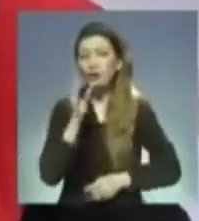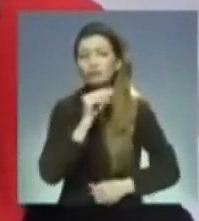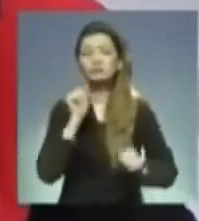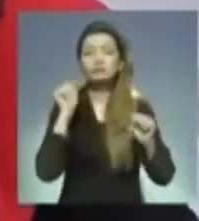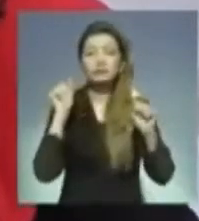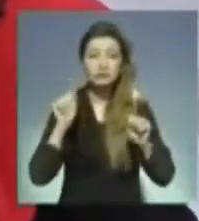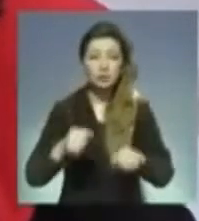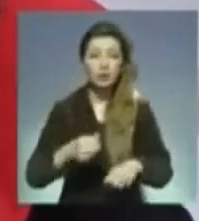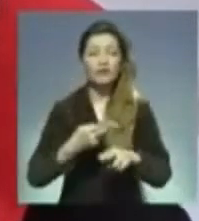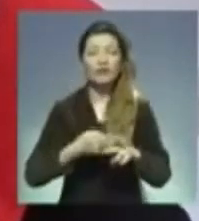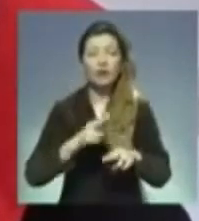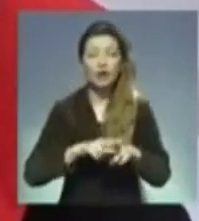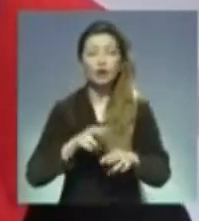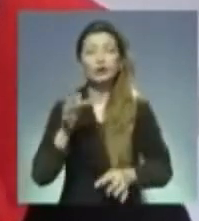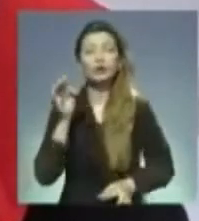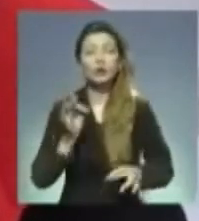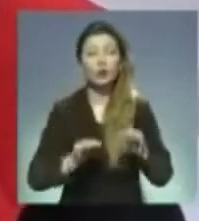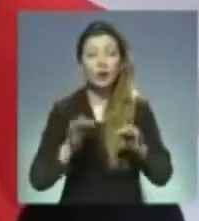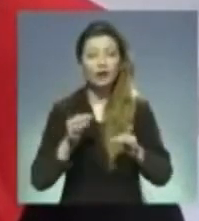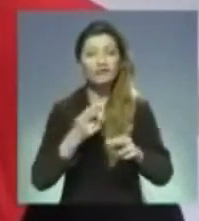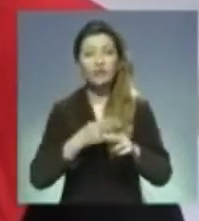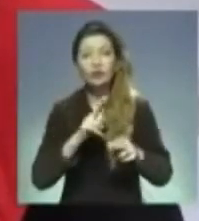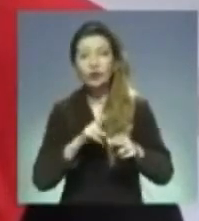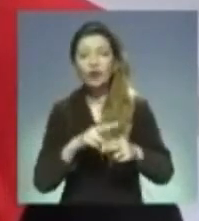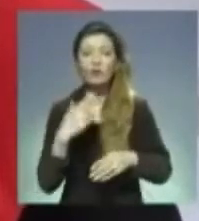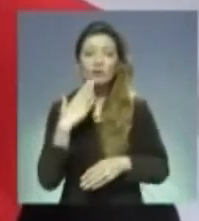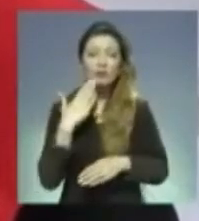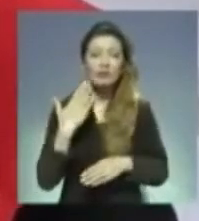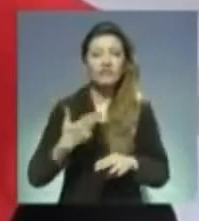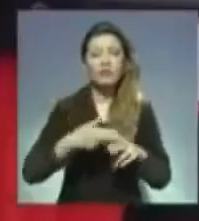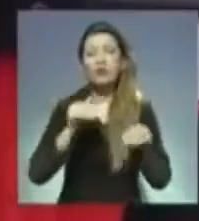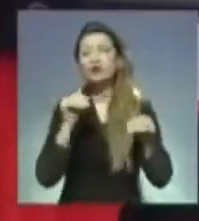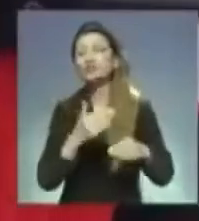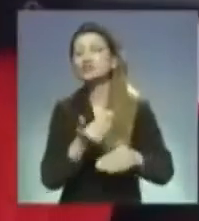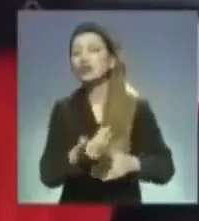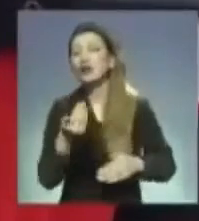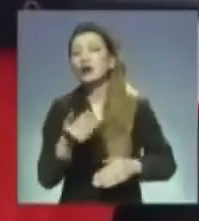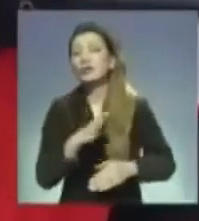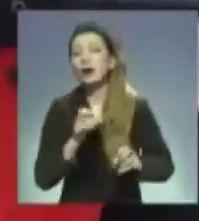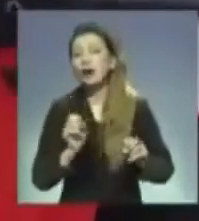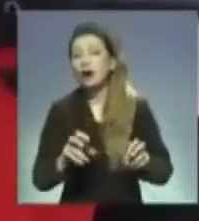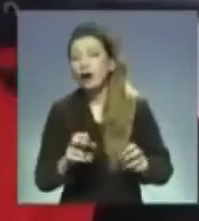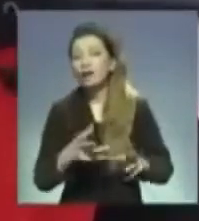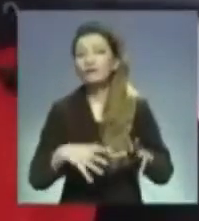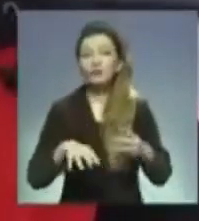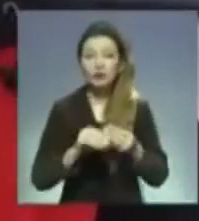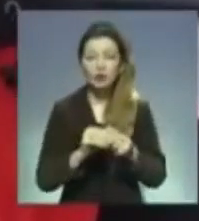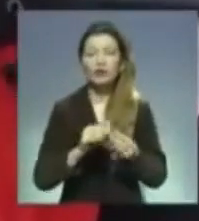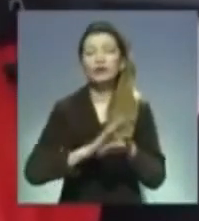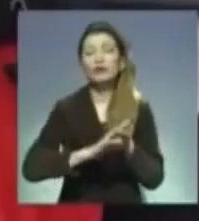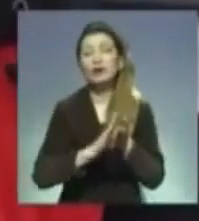Следственный судья в этом случае должен оценить законность принятого решения. Там ограничены сроки